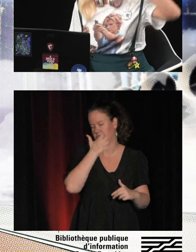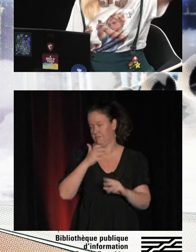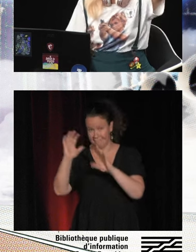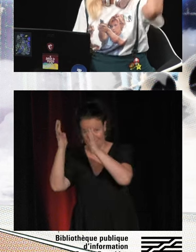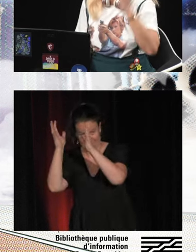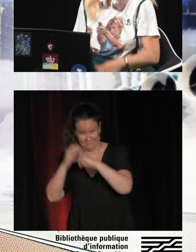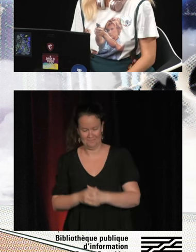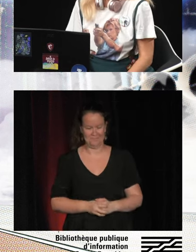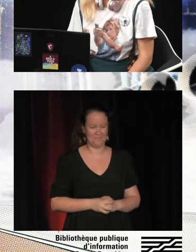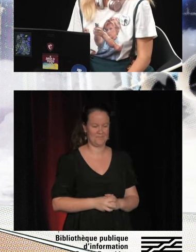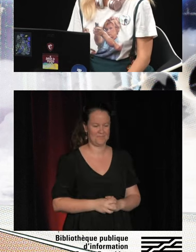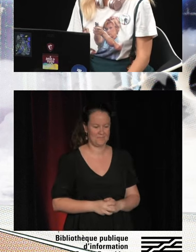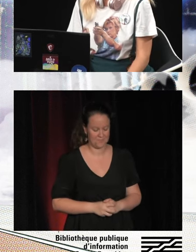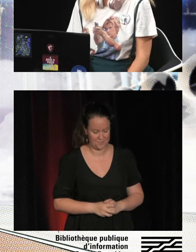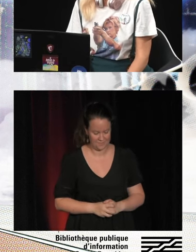l'orage.